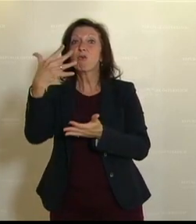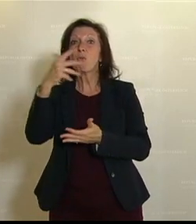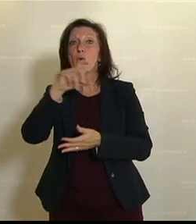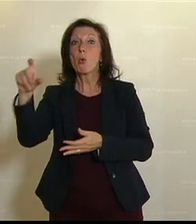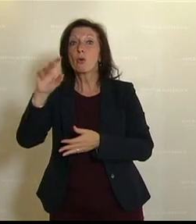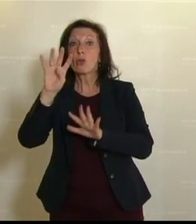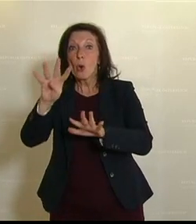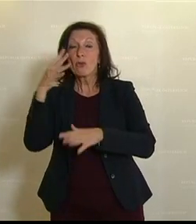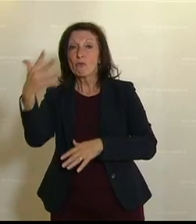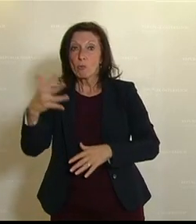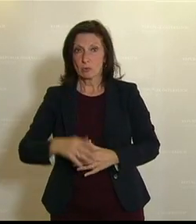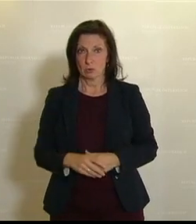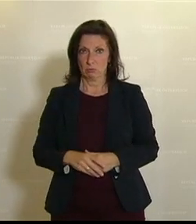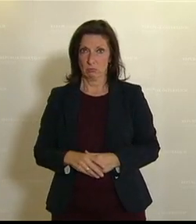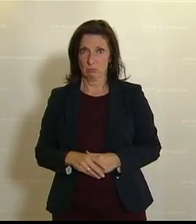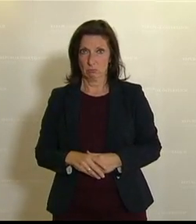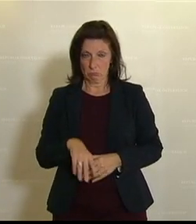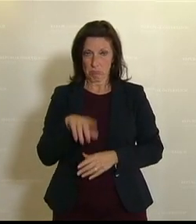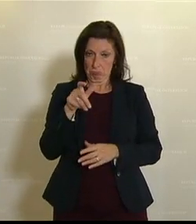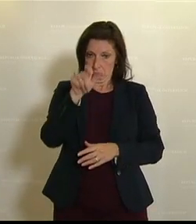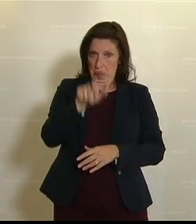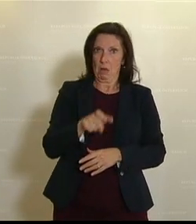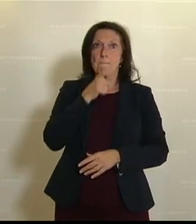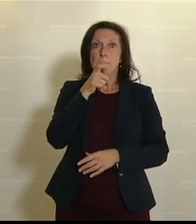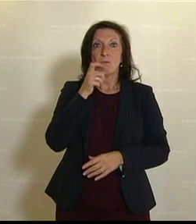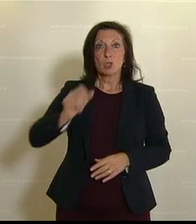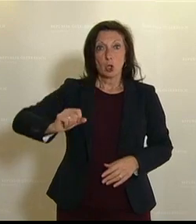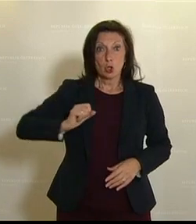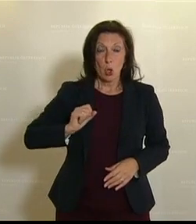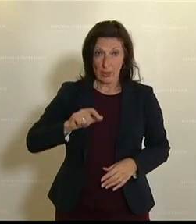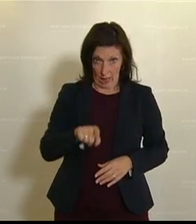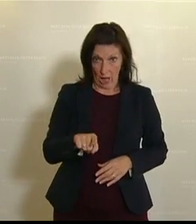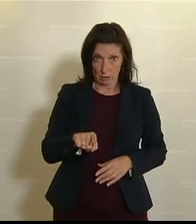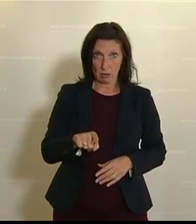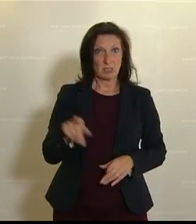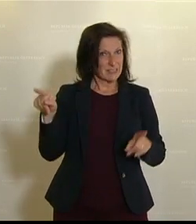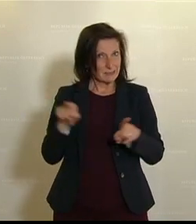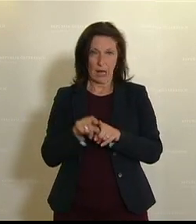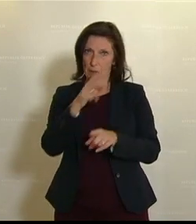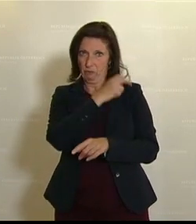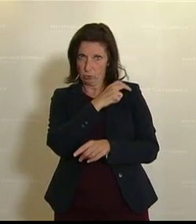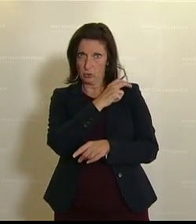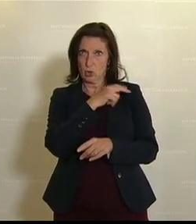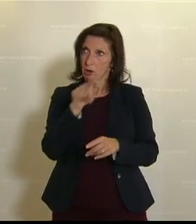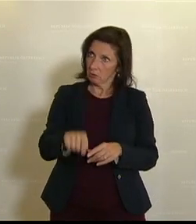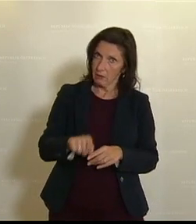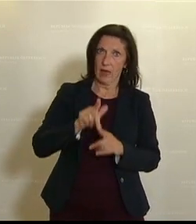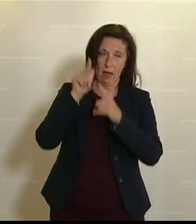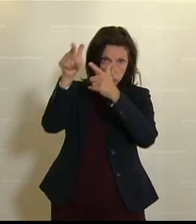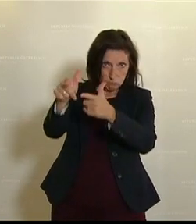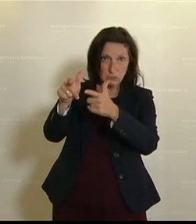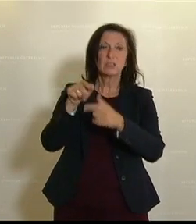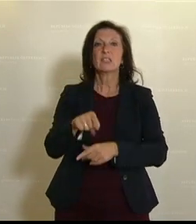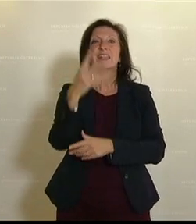3.559 Euro. Und wenn ein Berufssoldat für diese Funktion abgestellt wird und in den Einsatz geht, verdient dieser